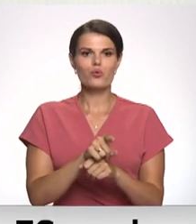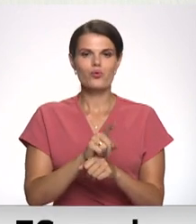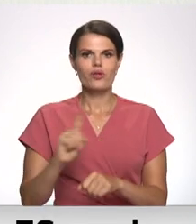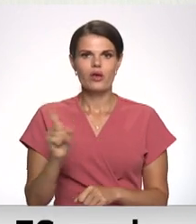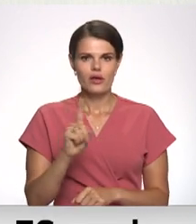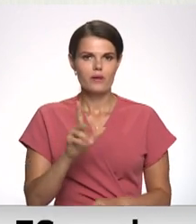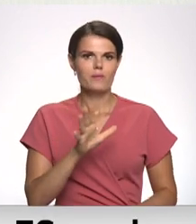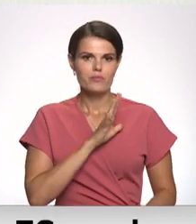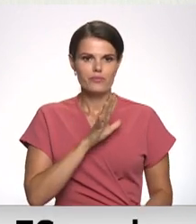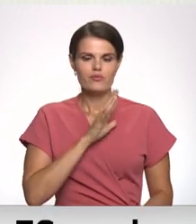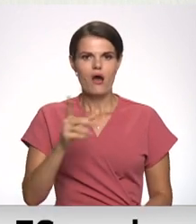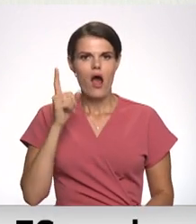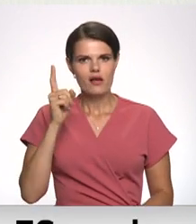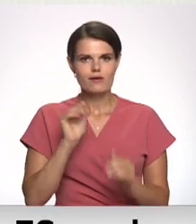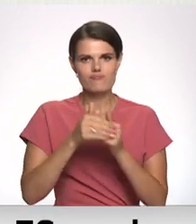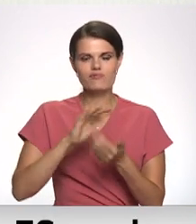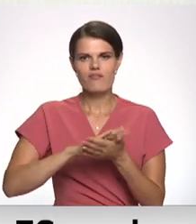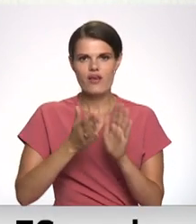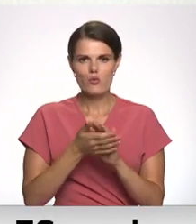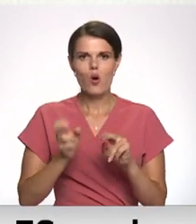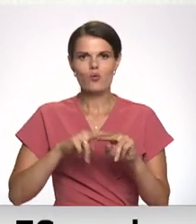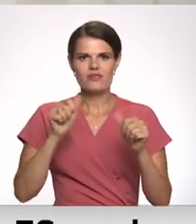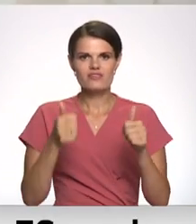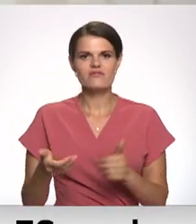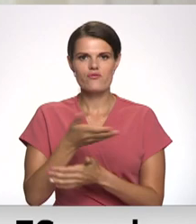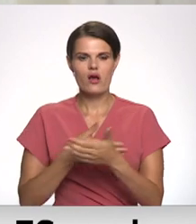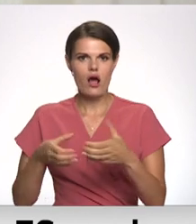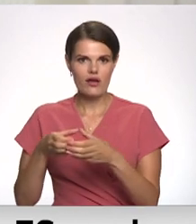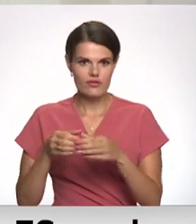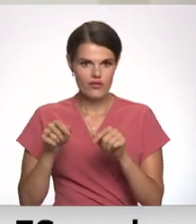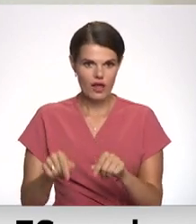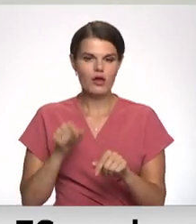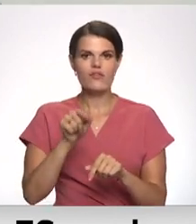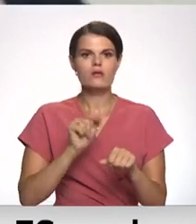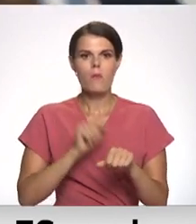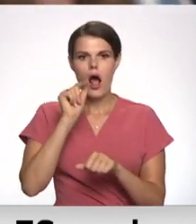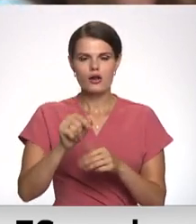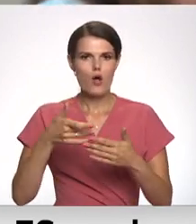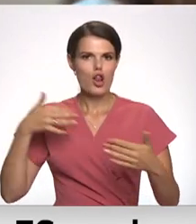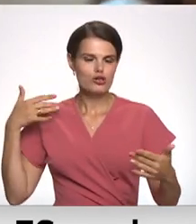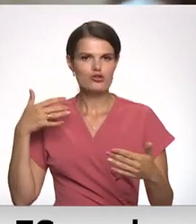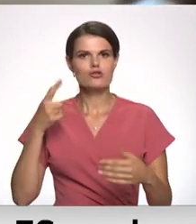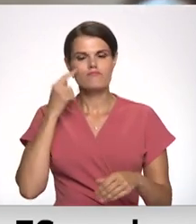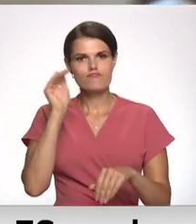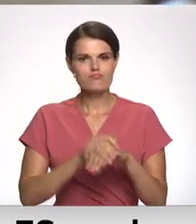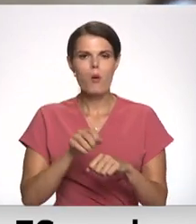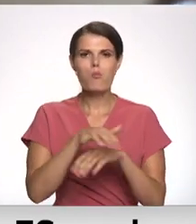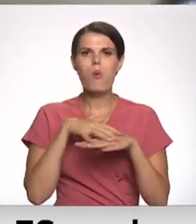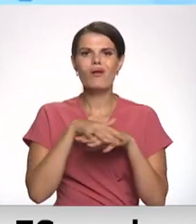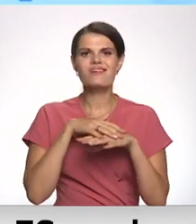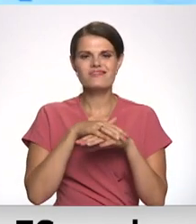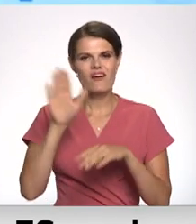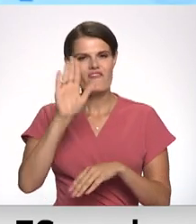ir notikusi aizliegt vienošanās un izveidotas kartelis. Šādus pārkāpumus līdz šim mēdza konstatēt publiskos,